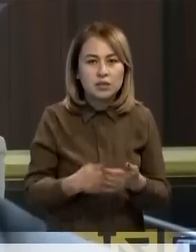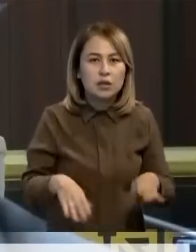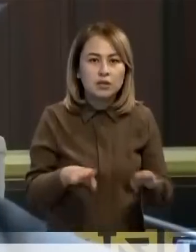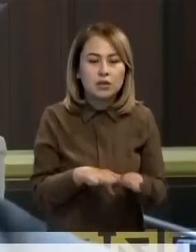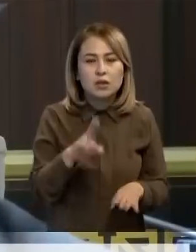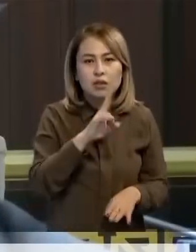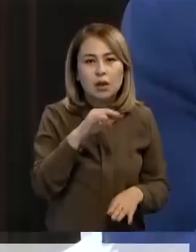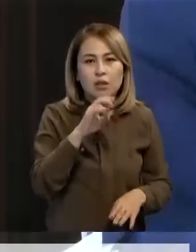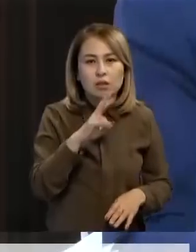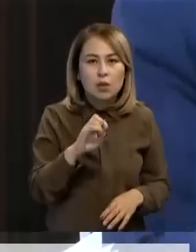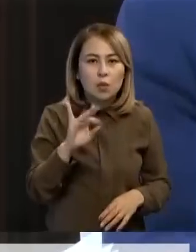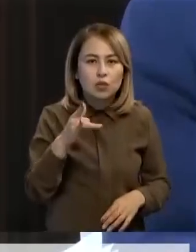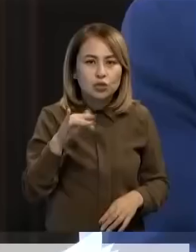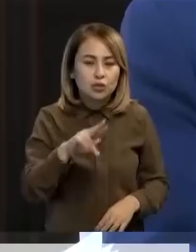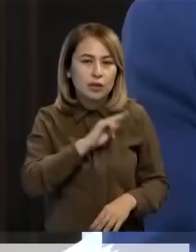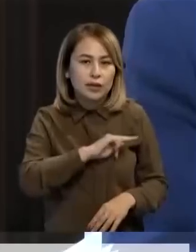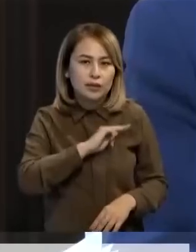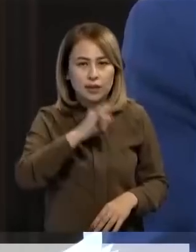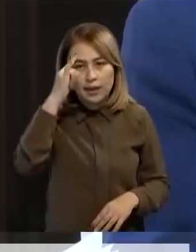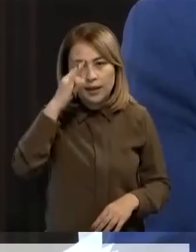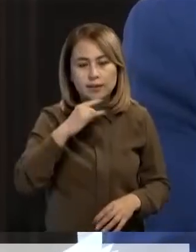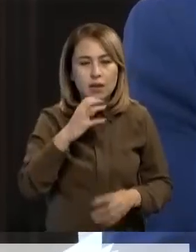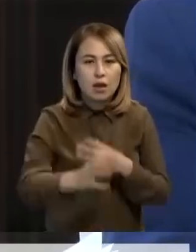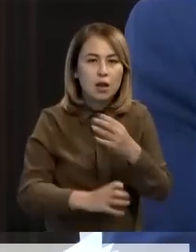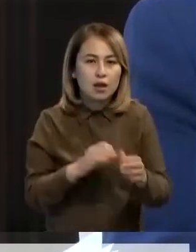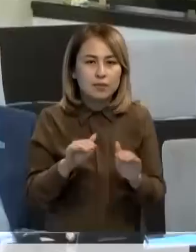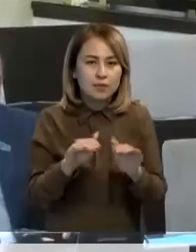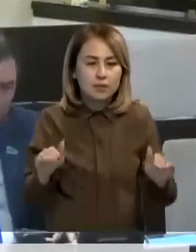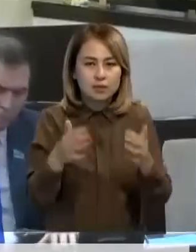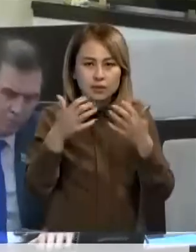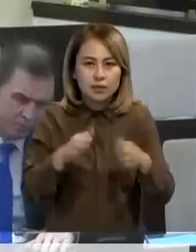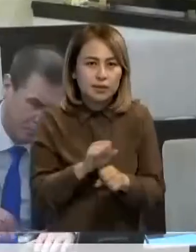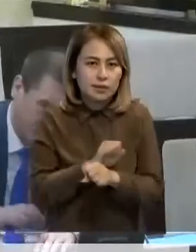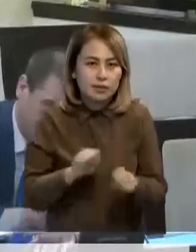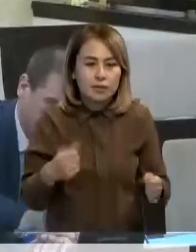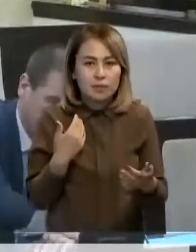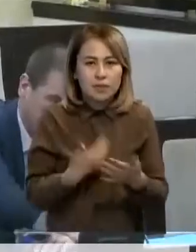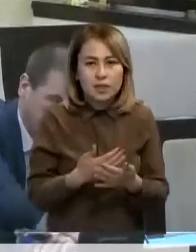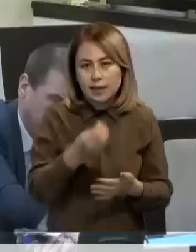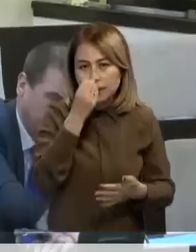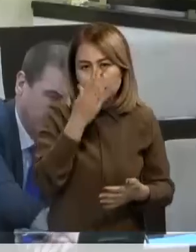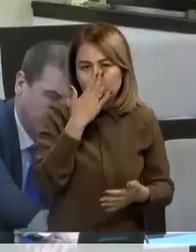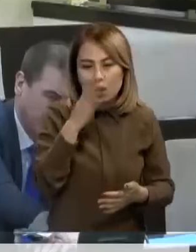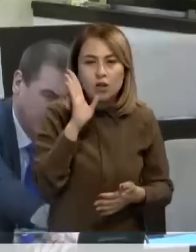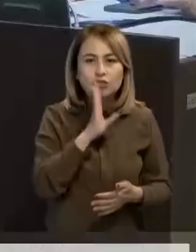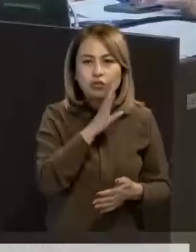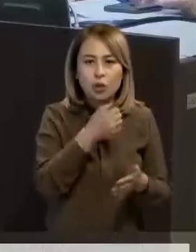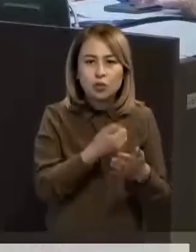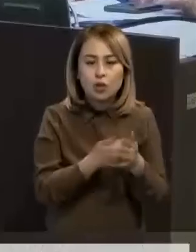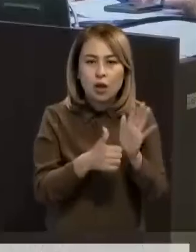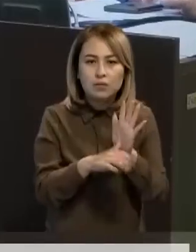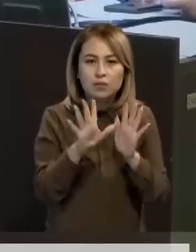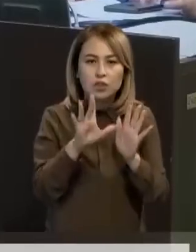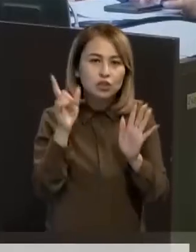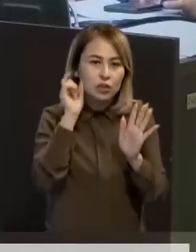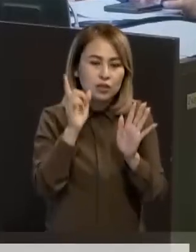Нұржігіт қазақстандық әйелдердің жұмысы мен өмірін әлемдік стандарттармен өлшеуге болмайды дейді. Мысалы, Жапонияда аналар 65 жаста